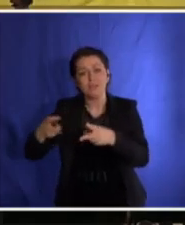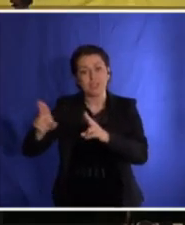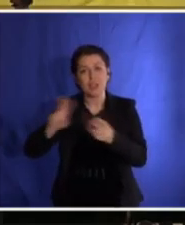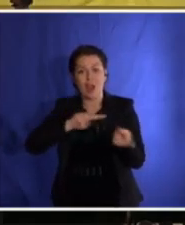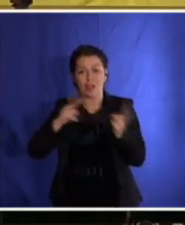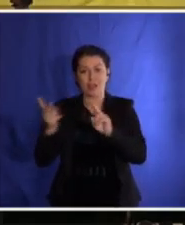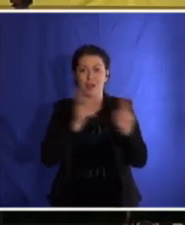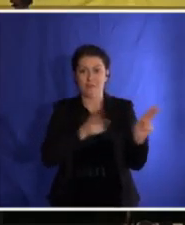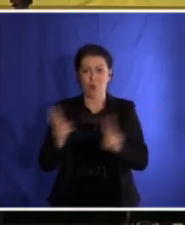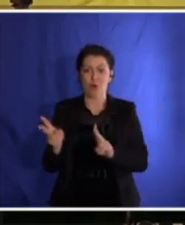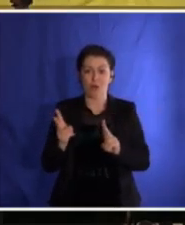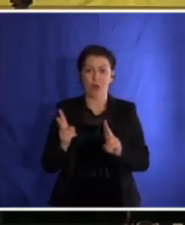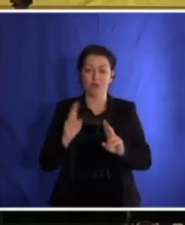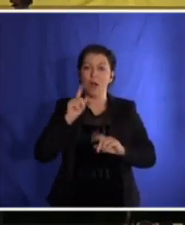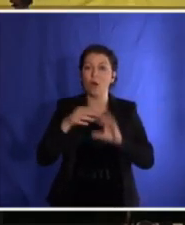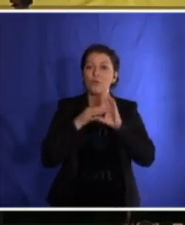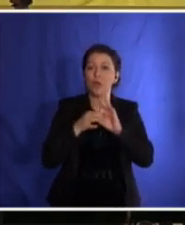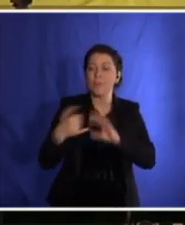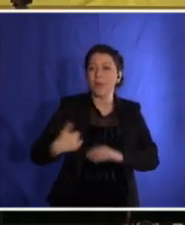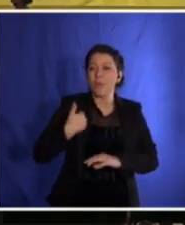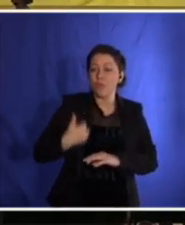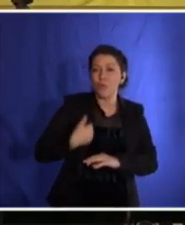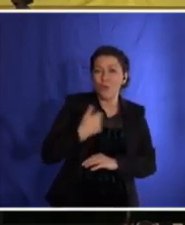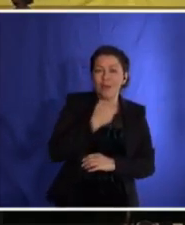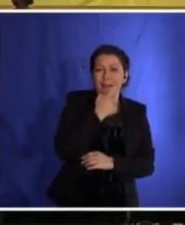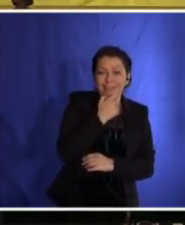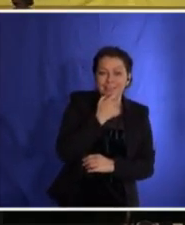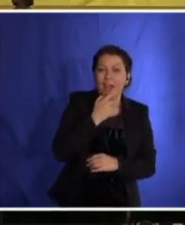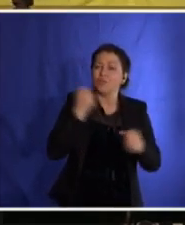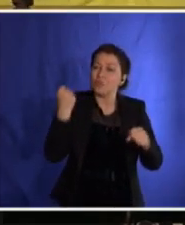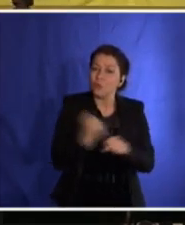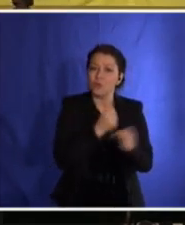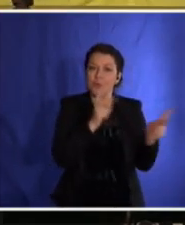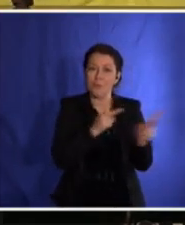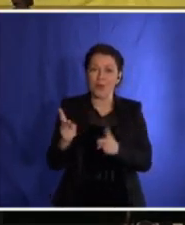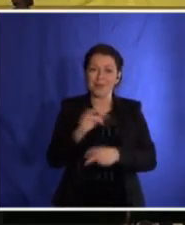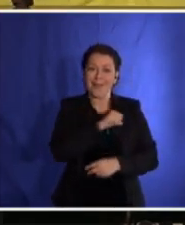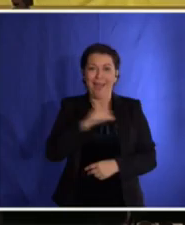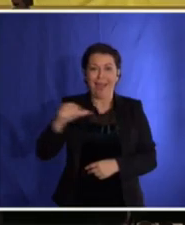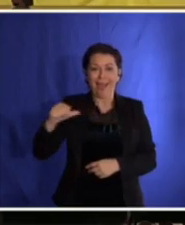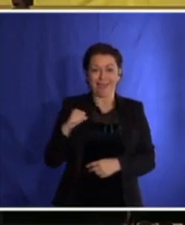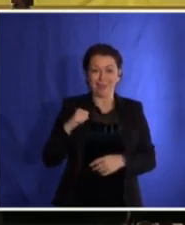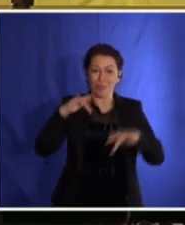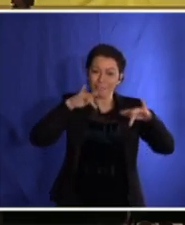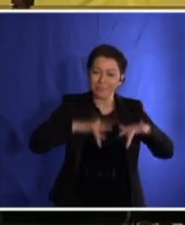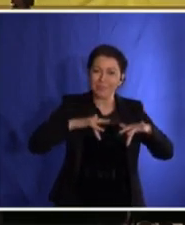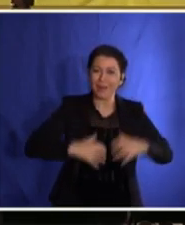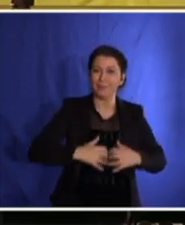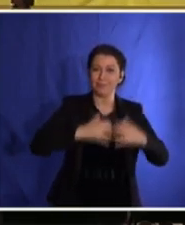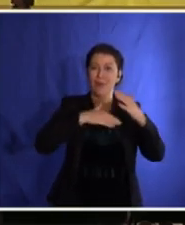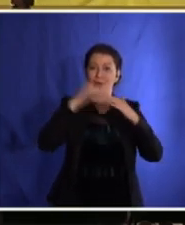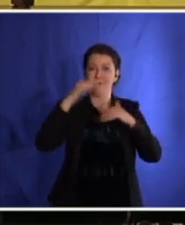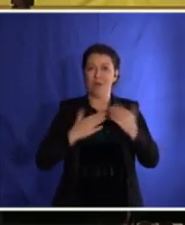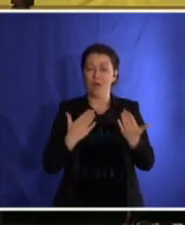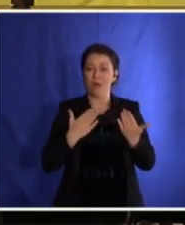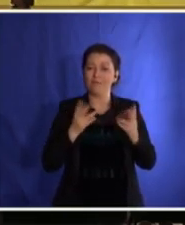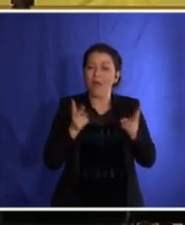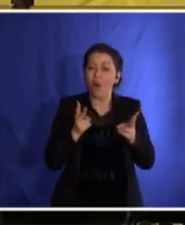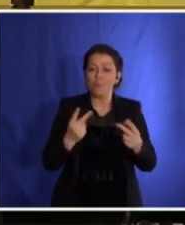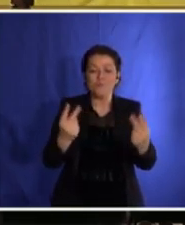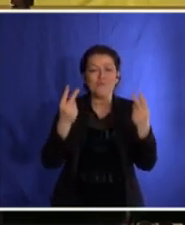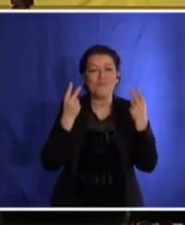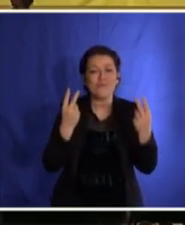auch in jungen Jahren die Möglichkeit hat, Eigentum zu schaffen. Und das ist ganz wichtig, denn es ist der